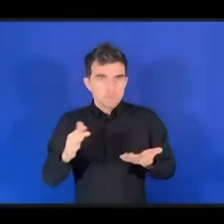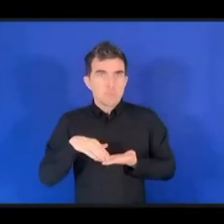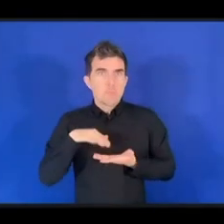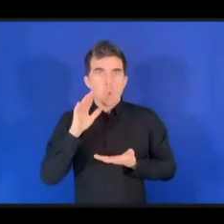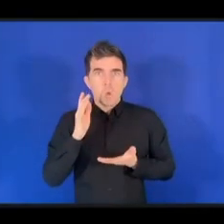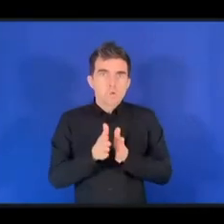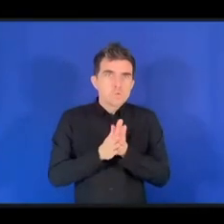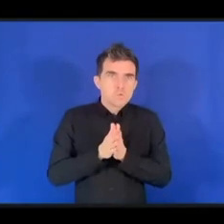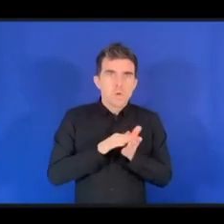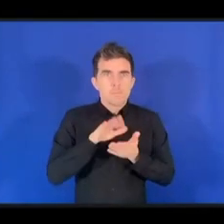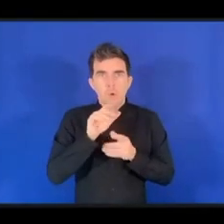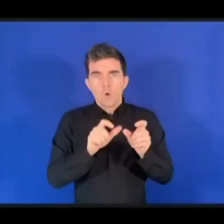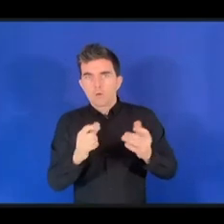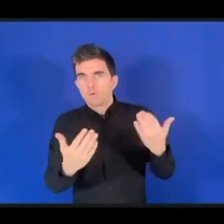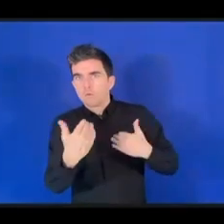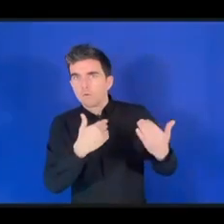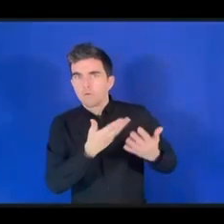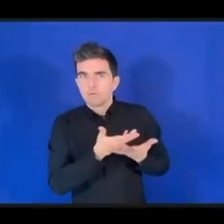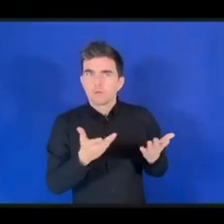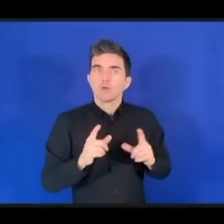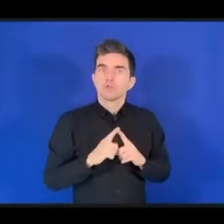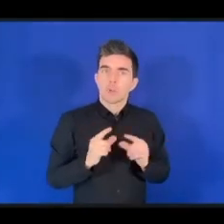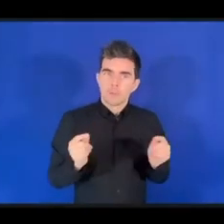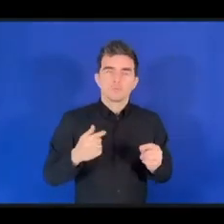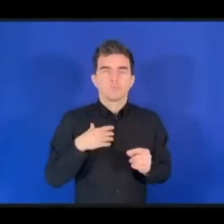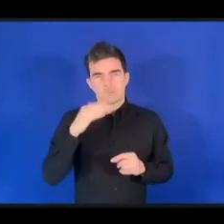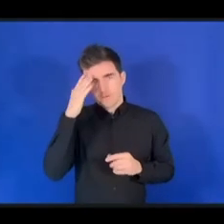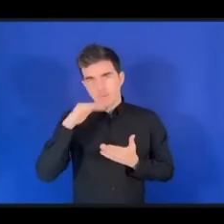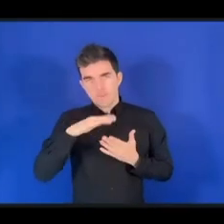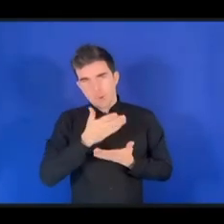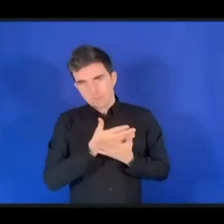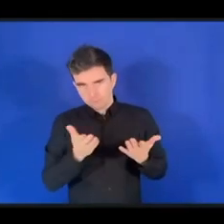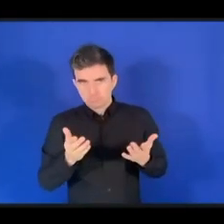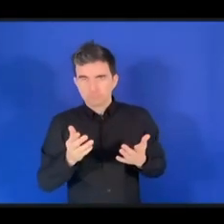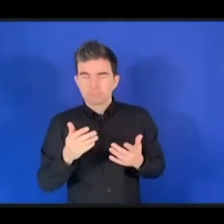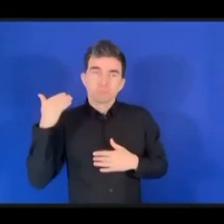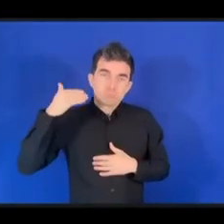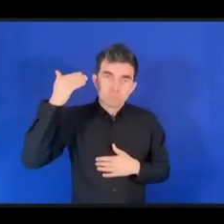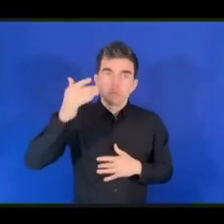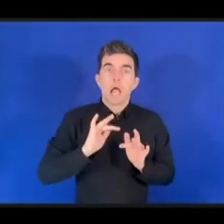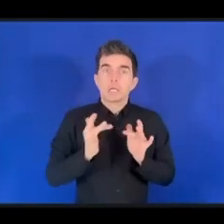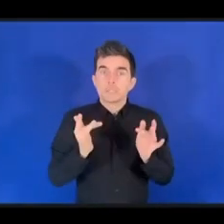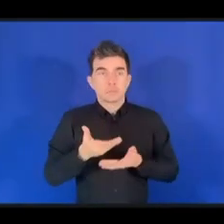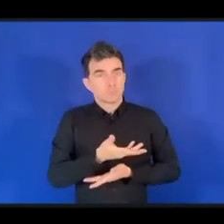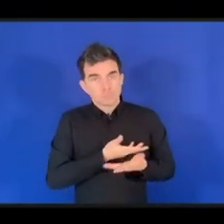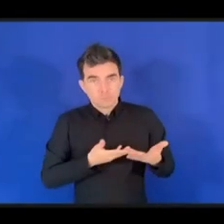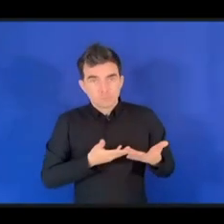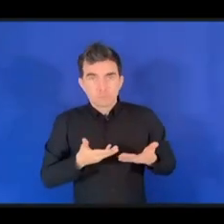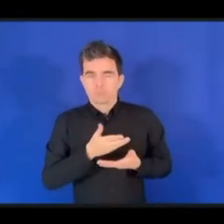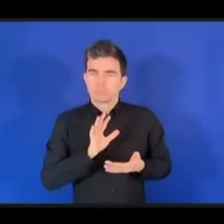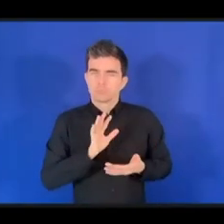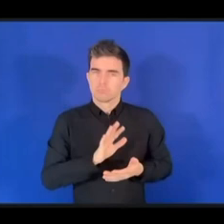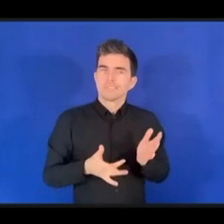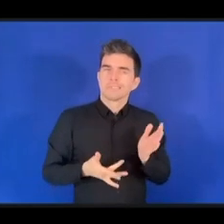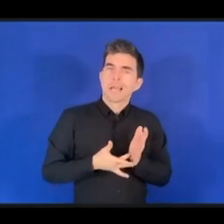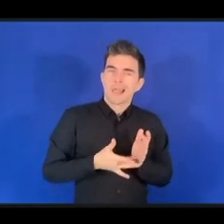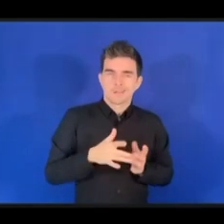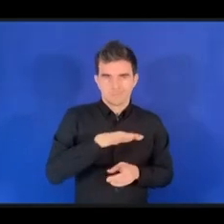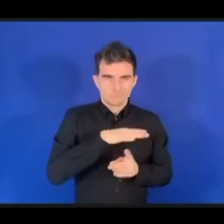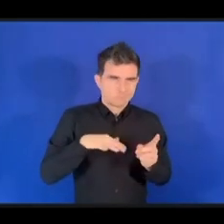فيها المنتدى هذا الاثر الكبير بمشاركه كبيره من اليابان